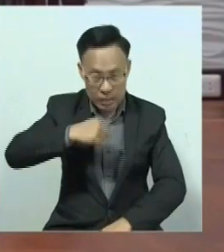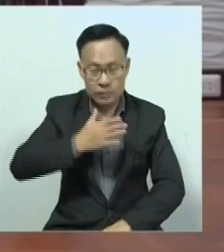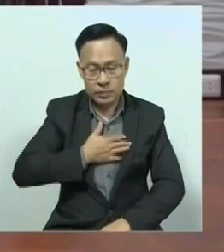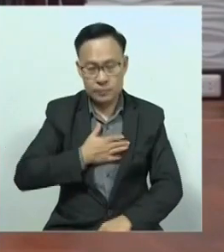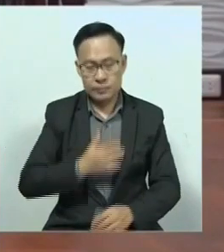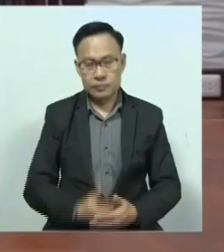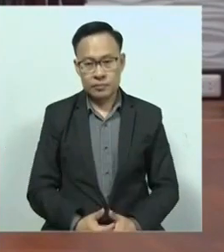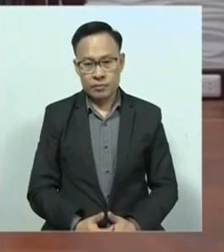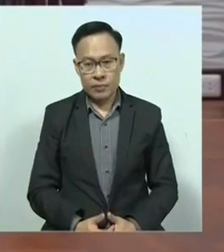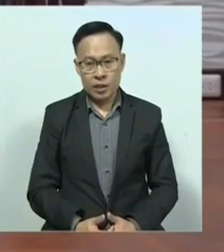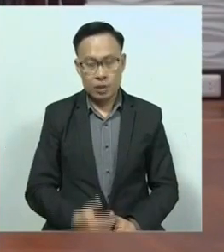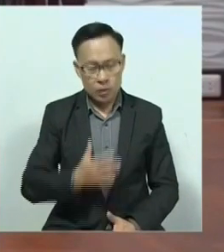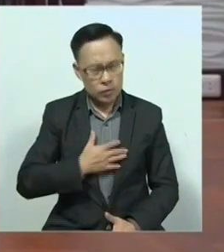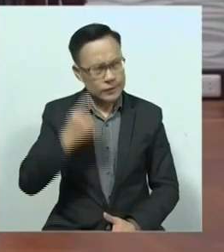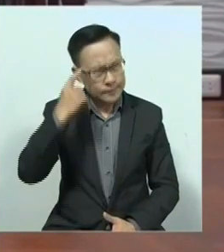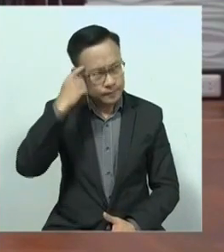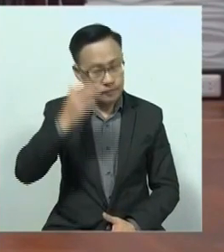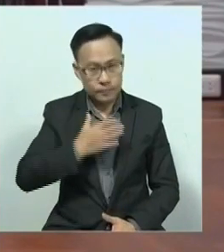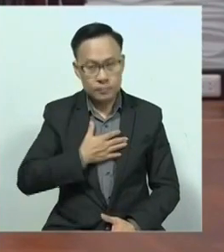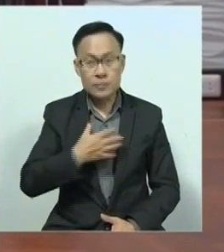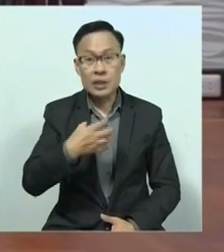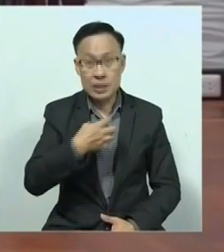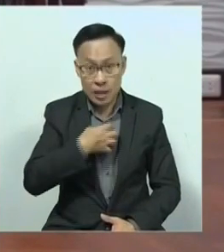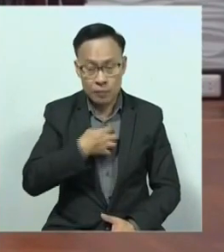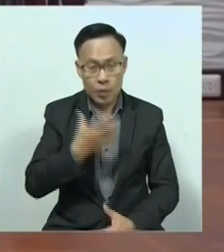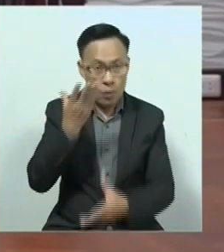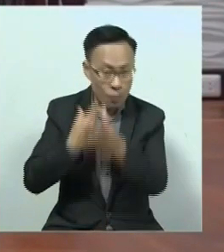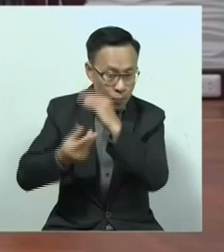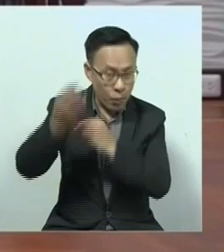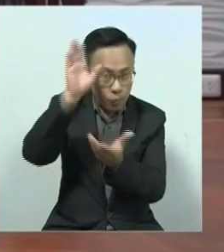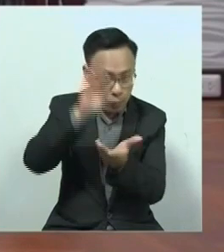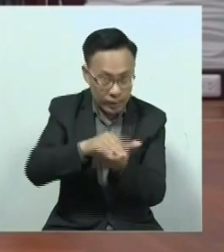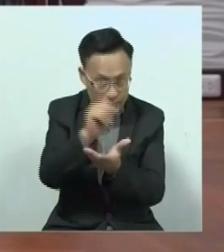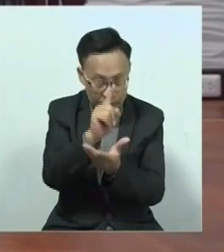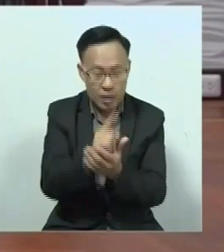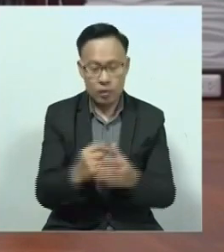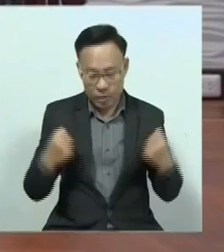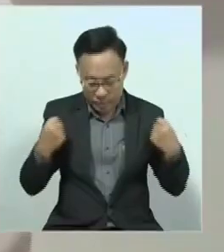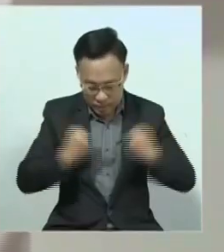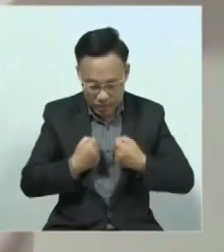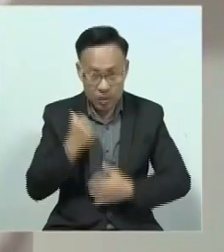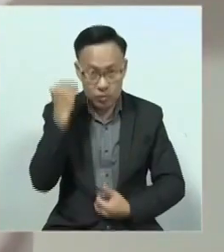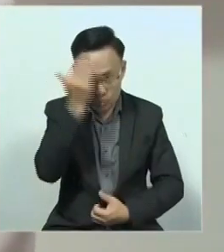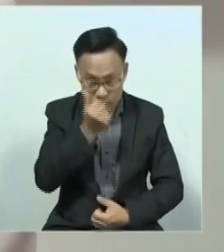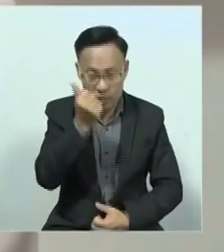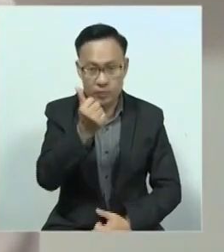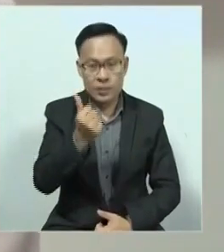ามตัวเองต้องถามตัวเองว่าถ้าเราเองอยากเป็นประวัติศาสตร์จะนึกว่าอย่างไรก็ต่างนั้นแหละครับอีกประการหนึ่งนอกจากภ